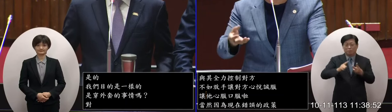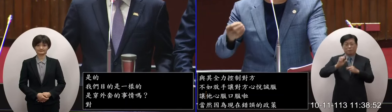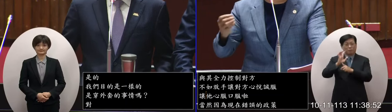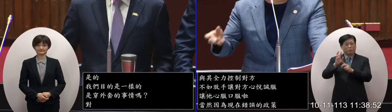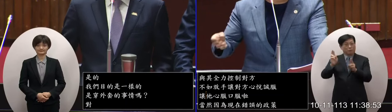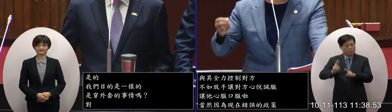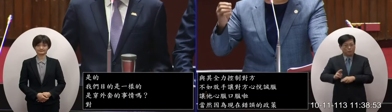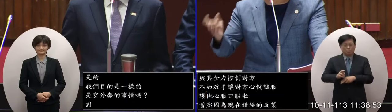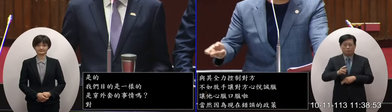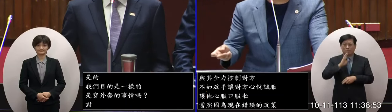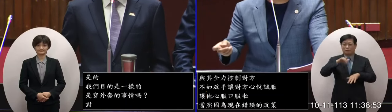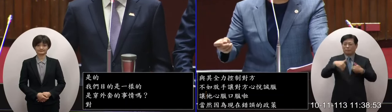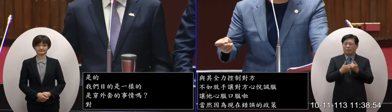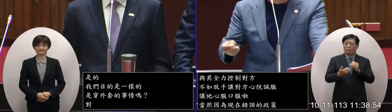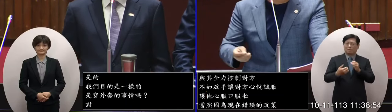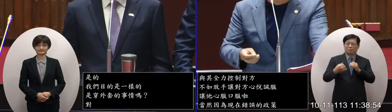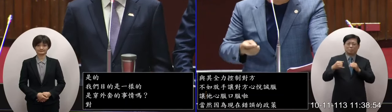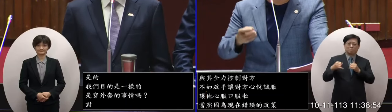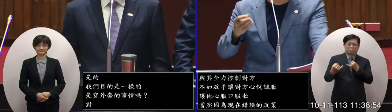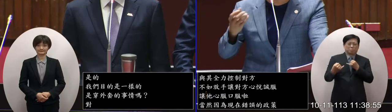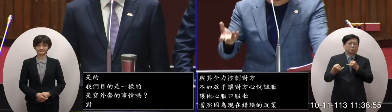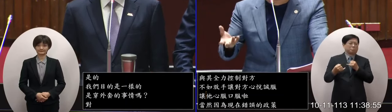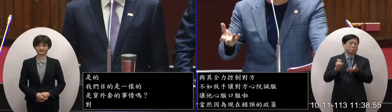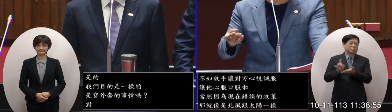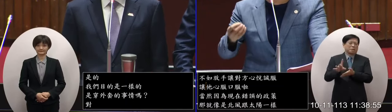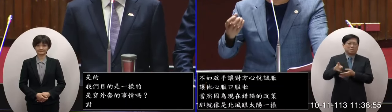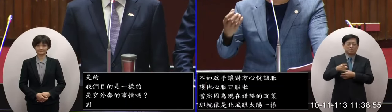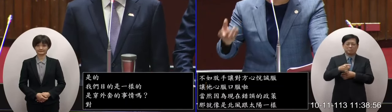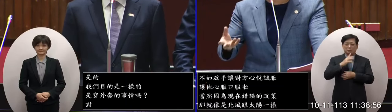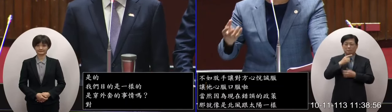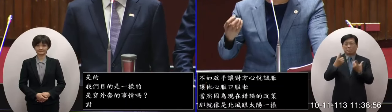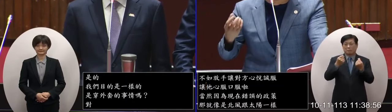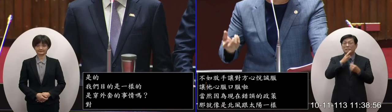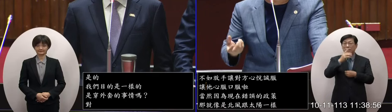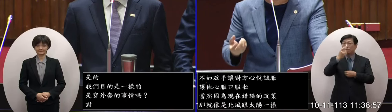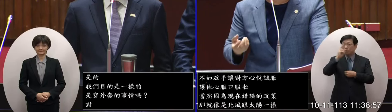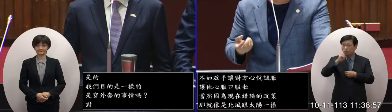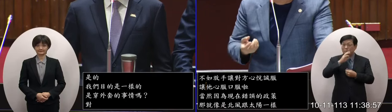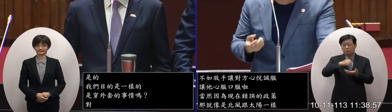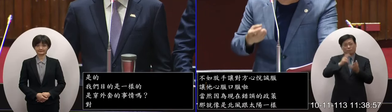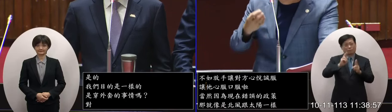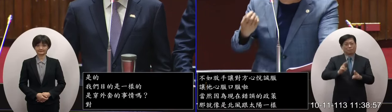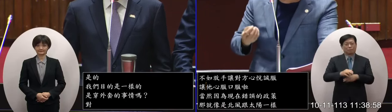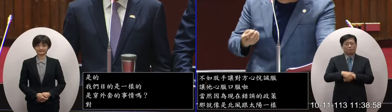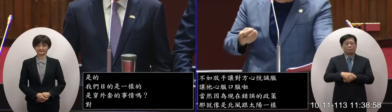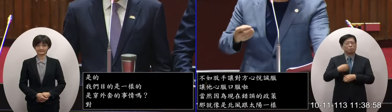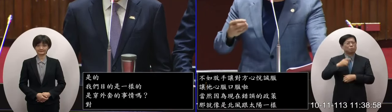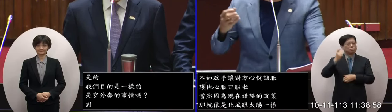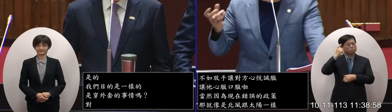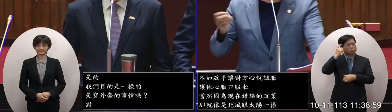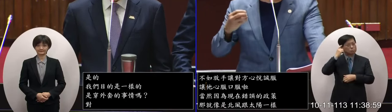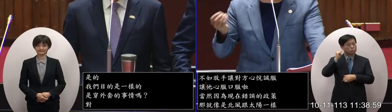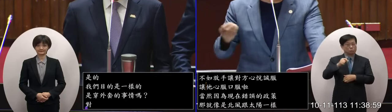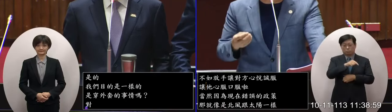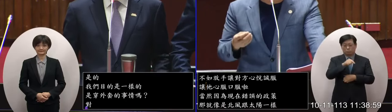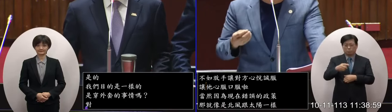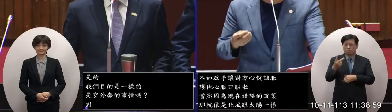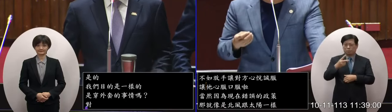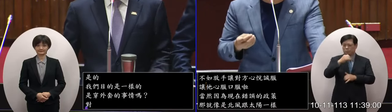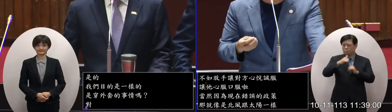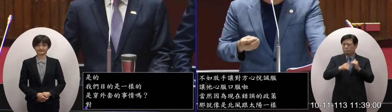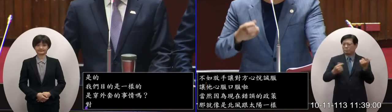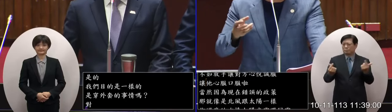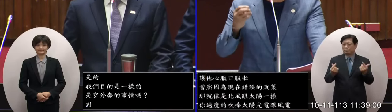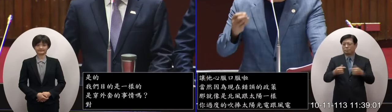电，那极力的去排斥这个绿电同样是绿电的核能发电。本席认为这两个故事很